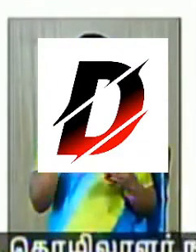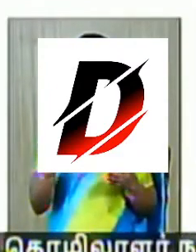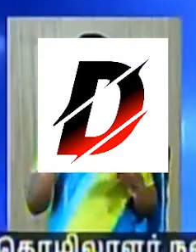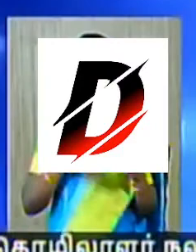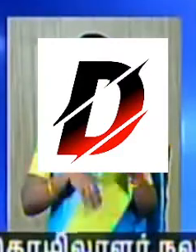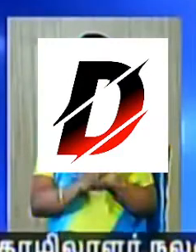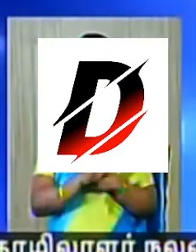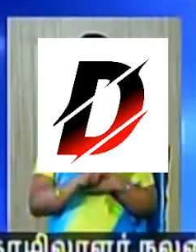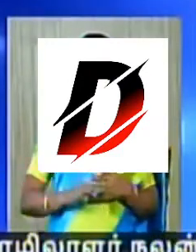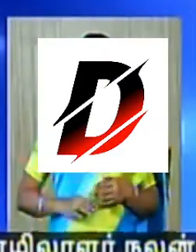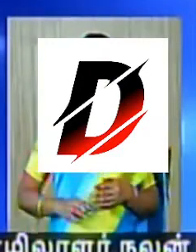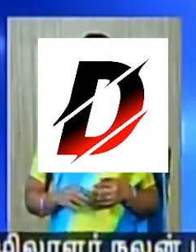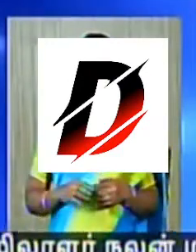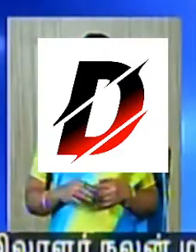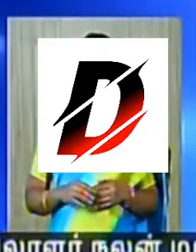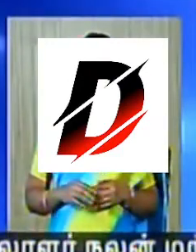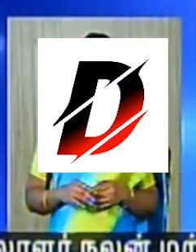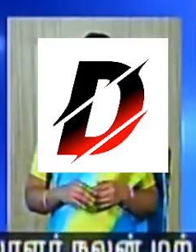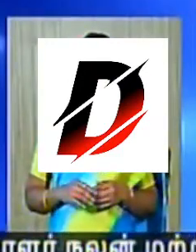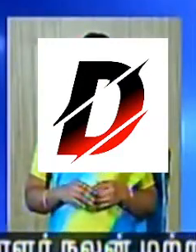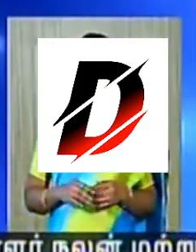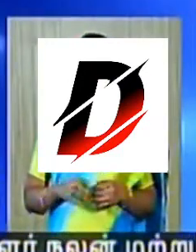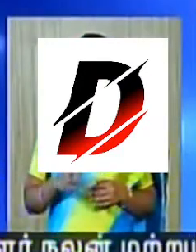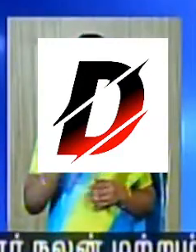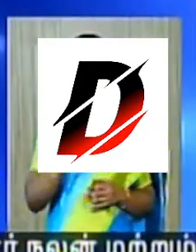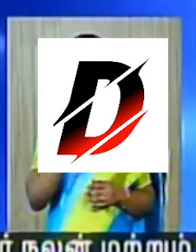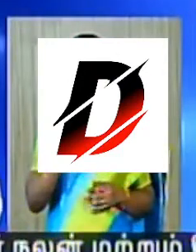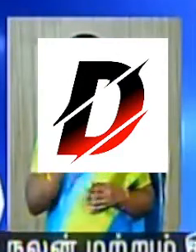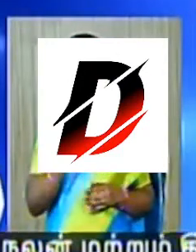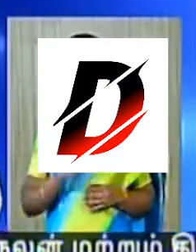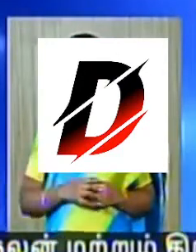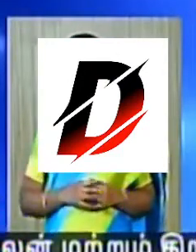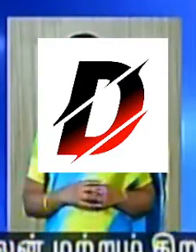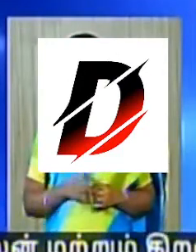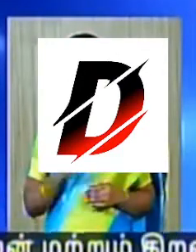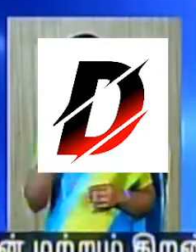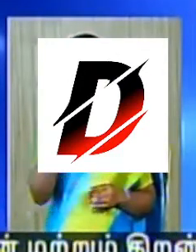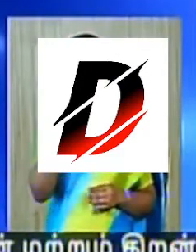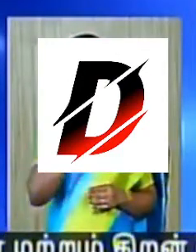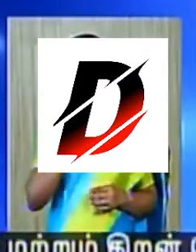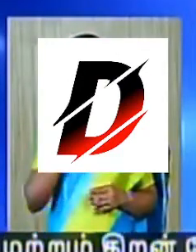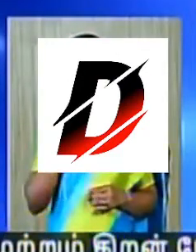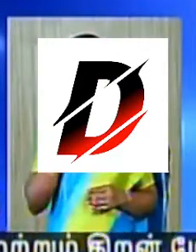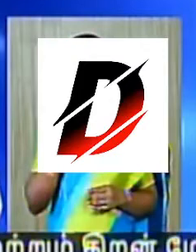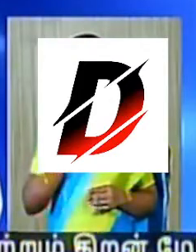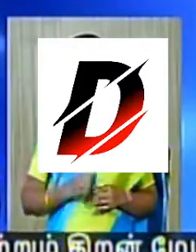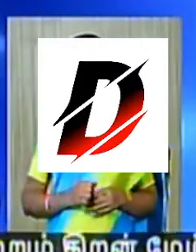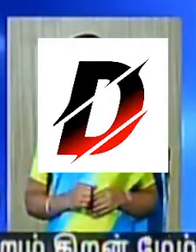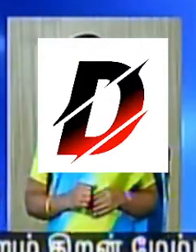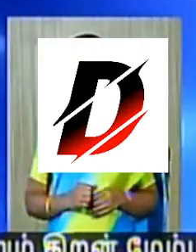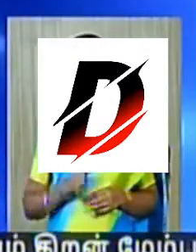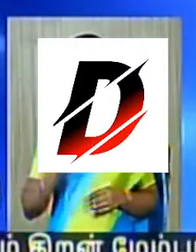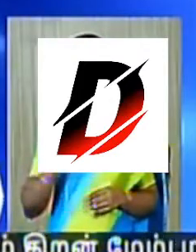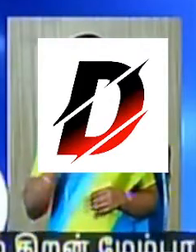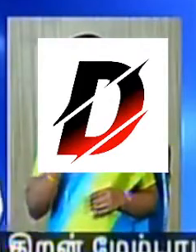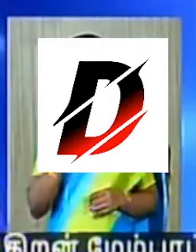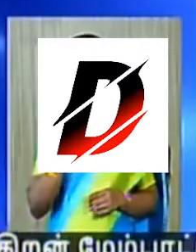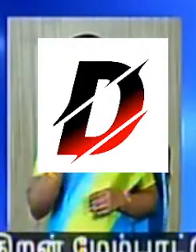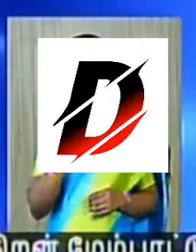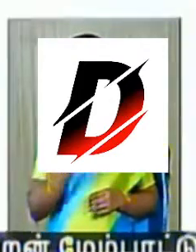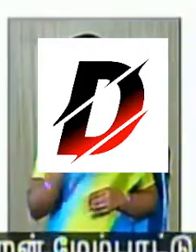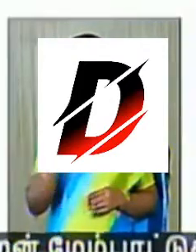ஆராய்க. பார்க்கலாமா என்ன பண்ணோம்? ஞாபகம் அவங்களுக்கு போன வகுப்புல முதல்ல